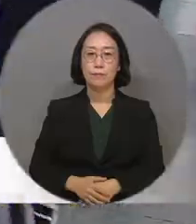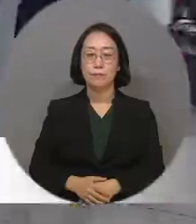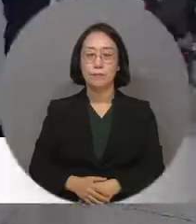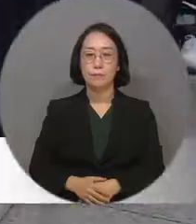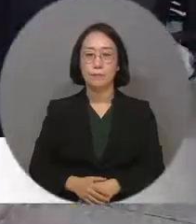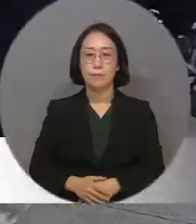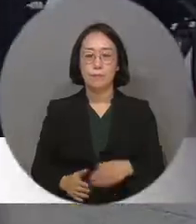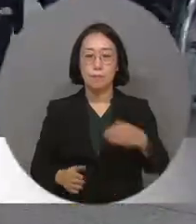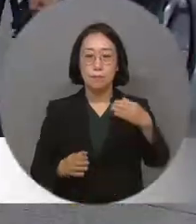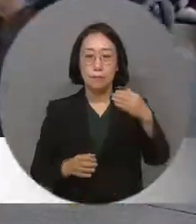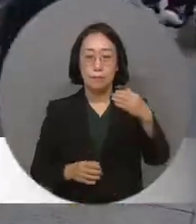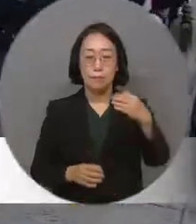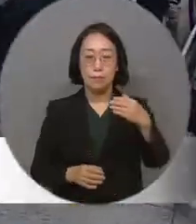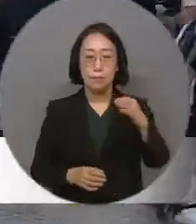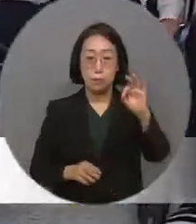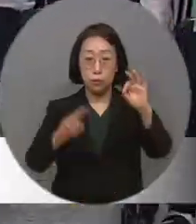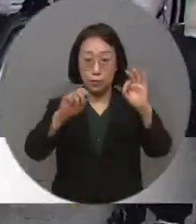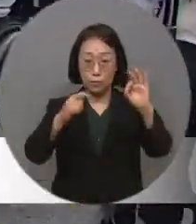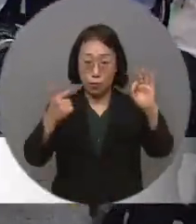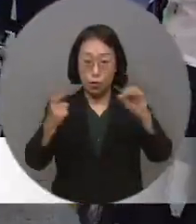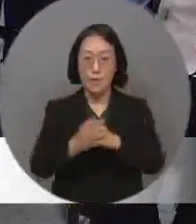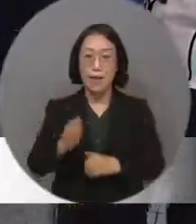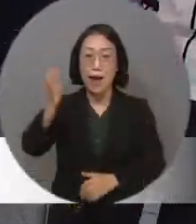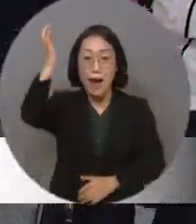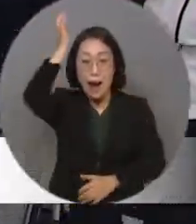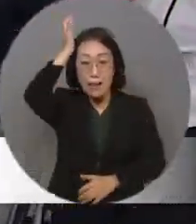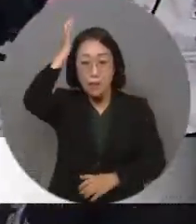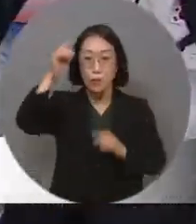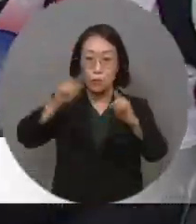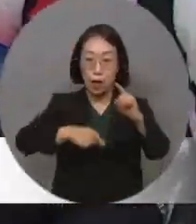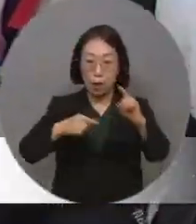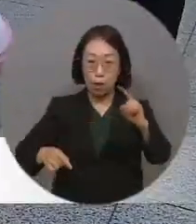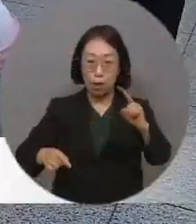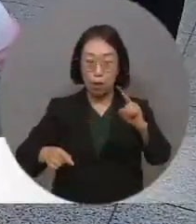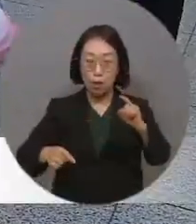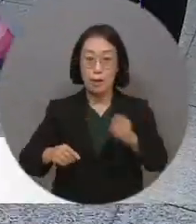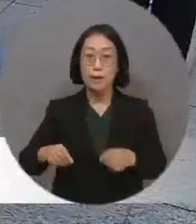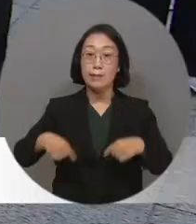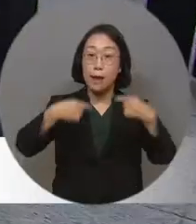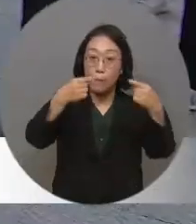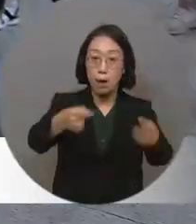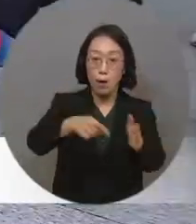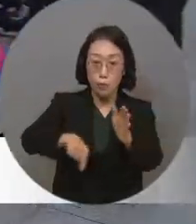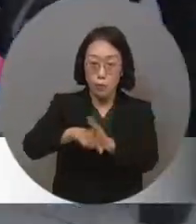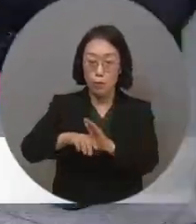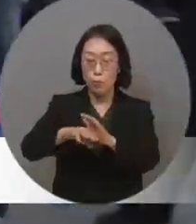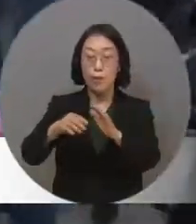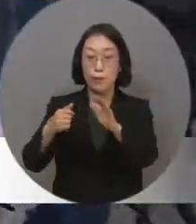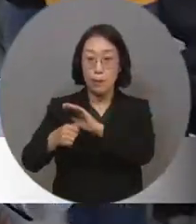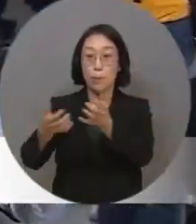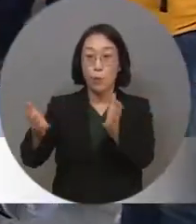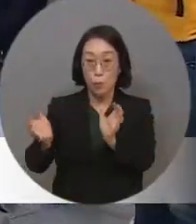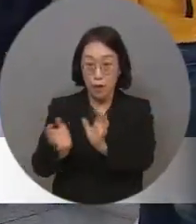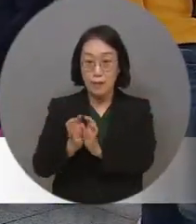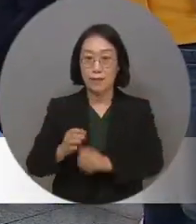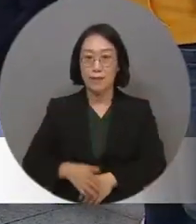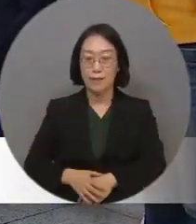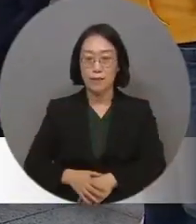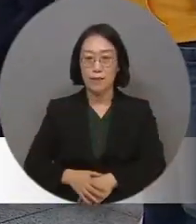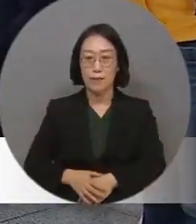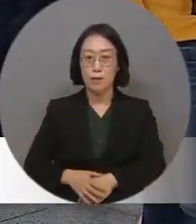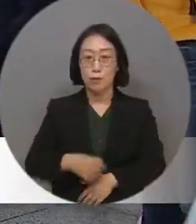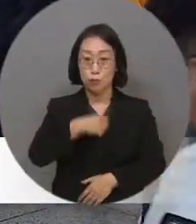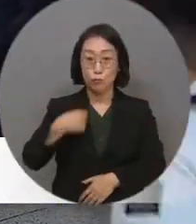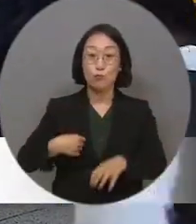지난 16일 2022 항저우 장애인 아시아 경기대회에 출전하는 우리나라 국가대표 선수단 본진이